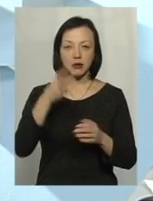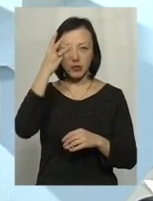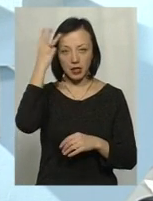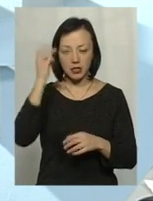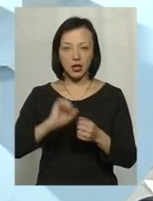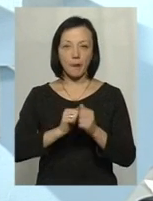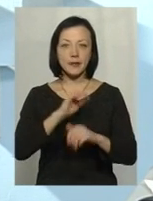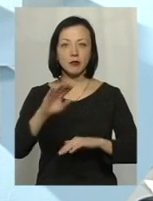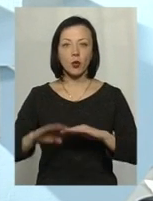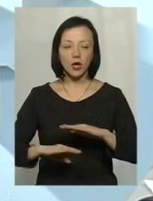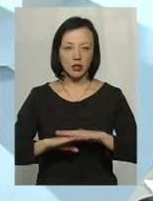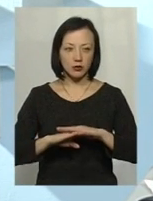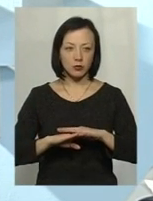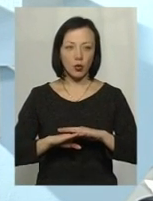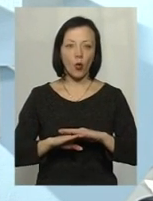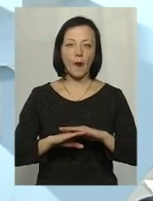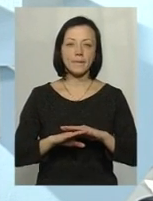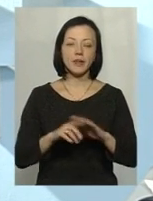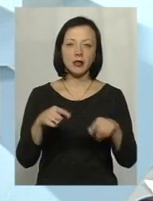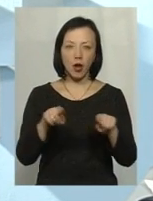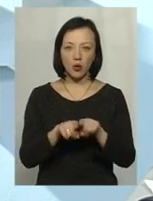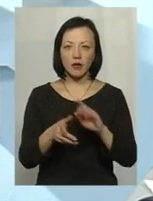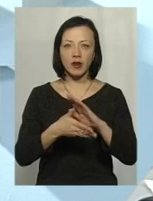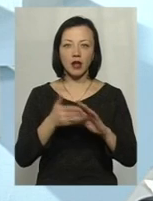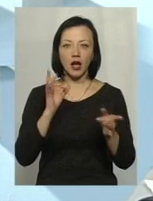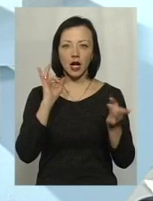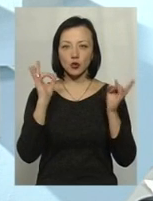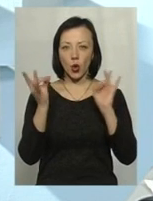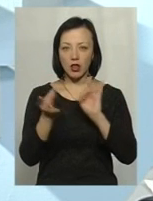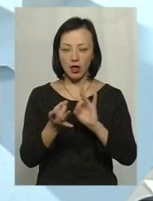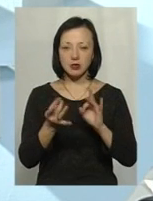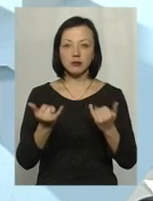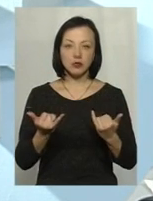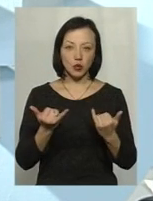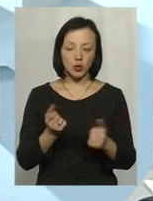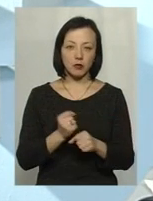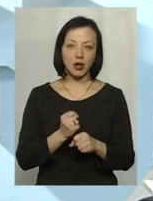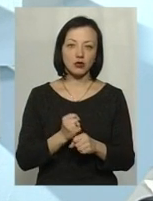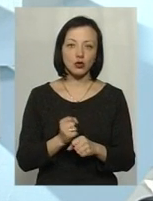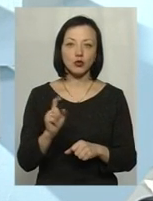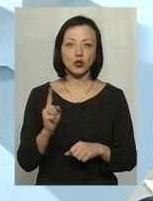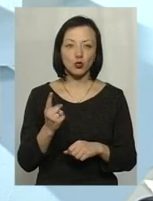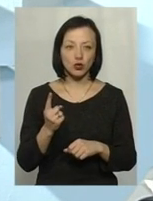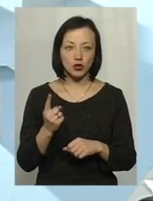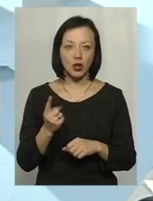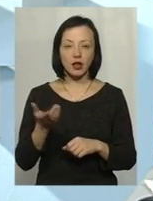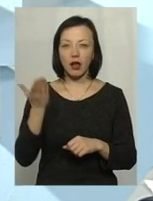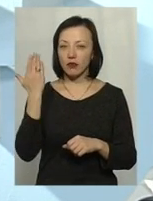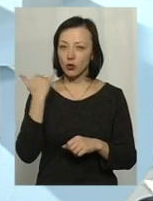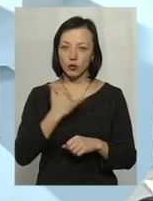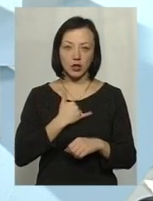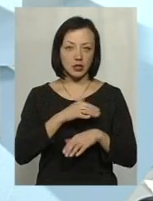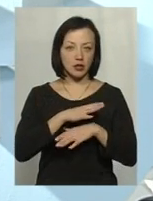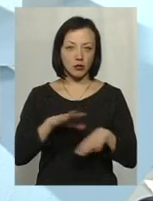місті Кам'янці-Подільському. Вони викликають також резонанс, над якими ми сьогодні працюємо, тому що давно у нас не